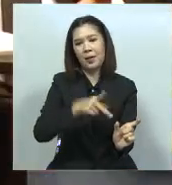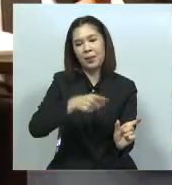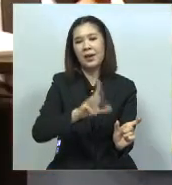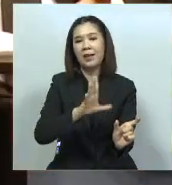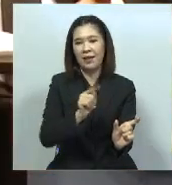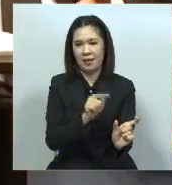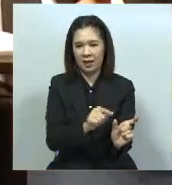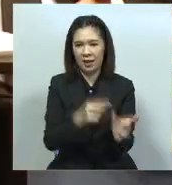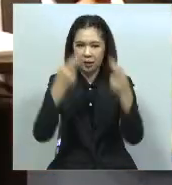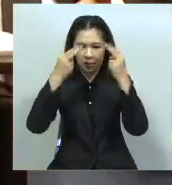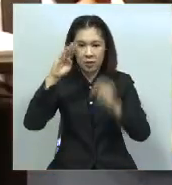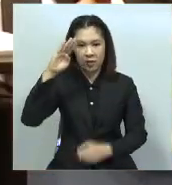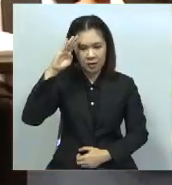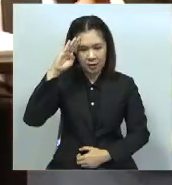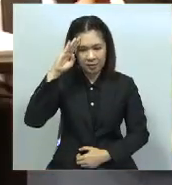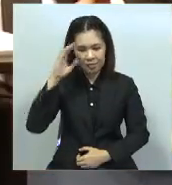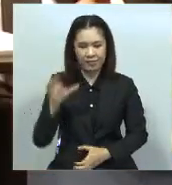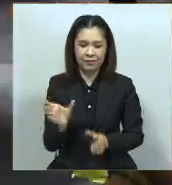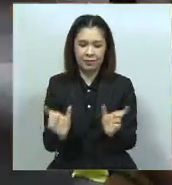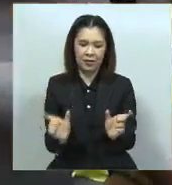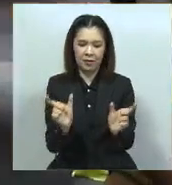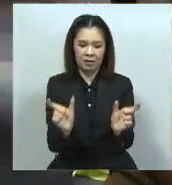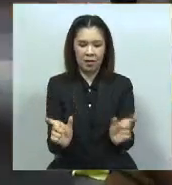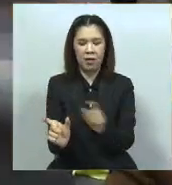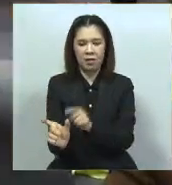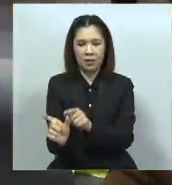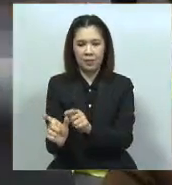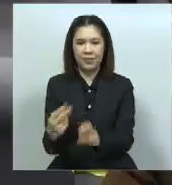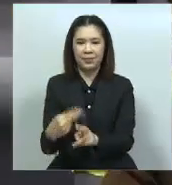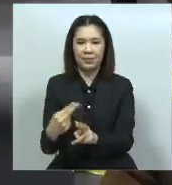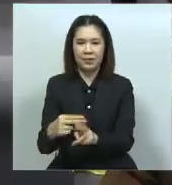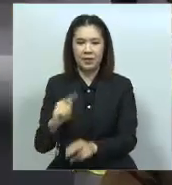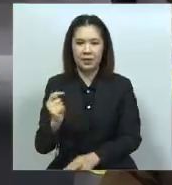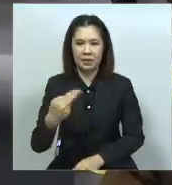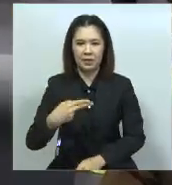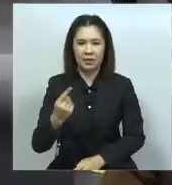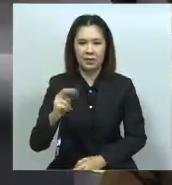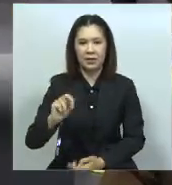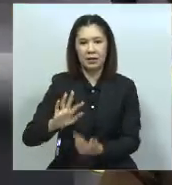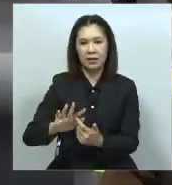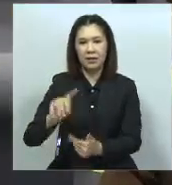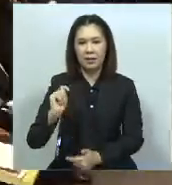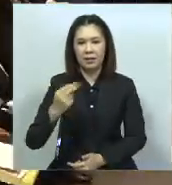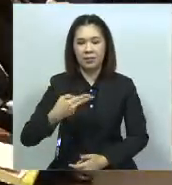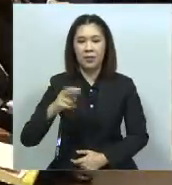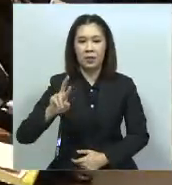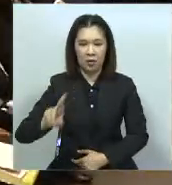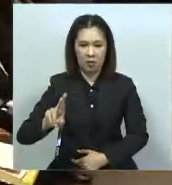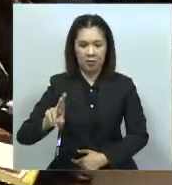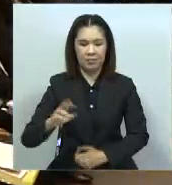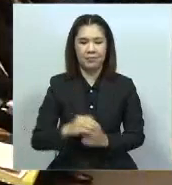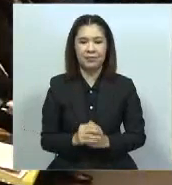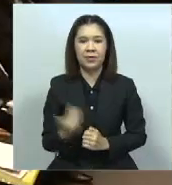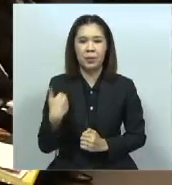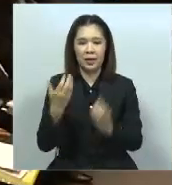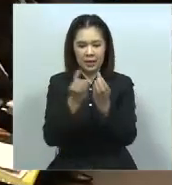ประยุทธ์จันทร์โอชาและฝั่งของ7พรรคการเมืองที่เสนอชื่อนายธนาธรจึงรุ่งเรืองกิจโดยรัฐธรรมนูญในบทเฉพาะการ